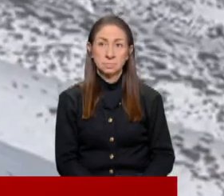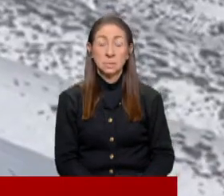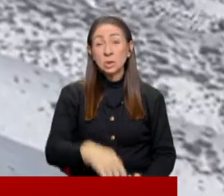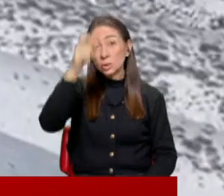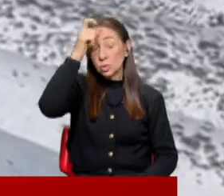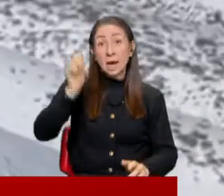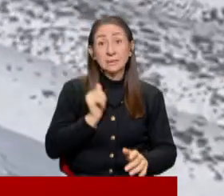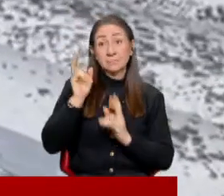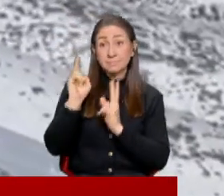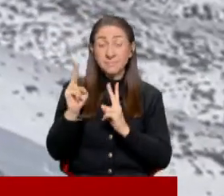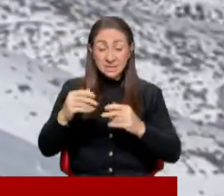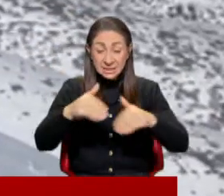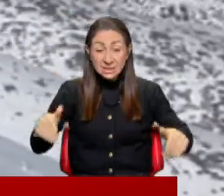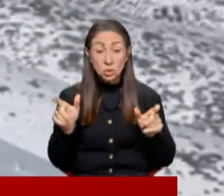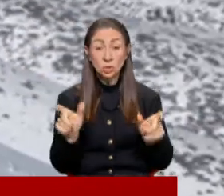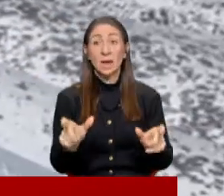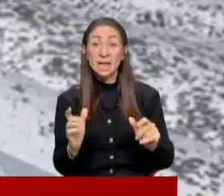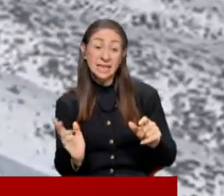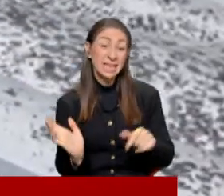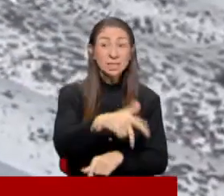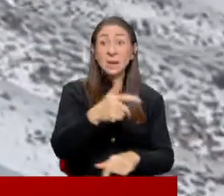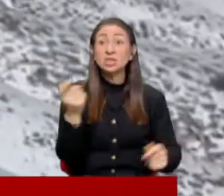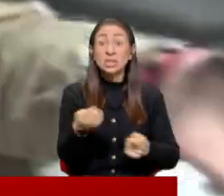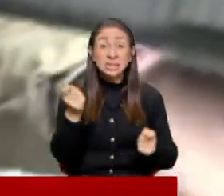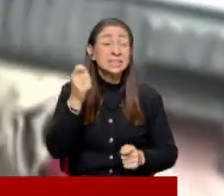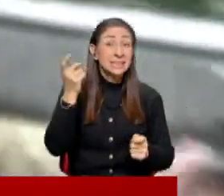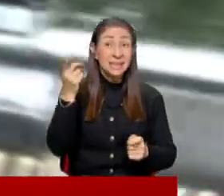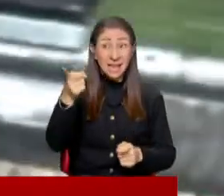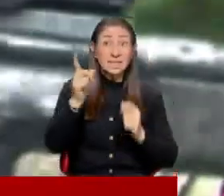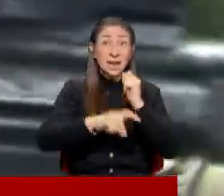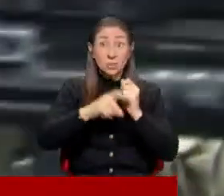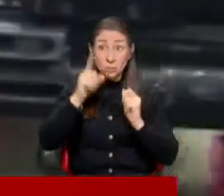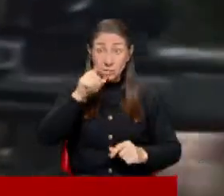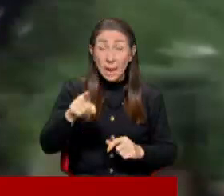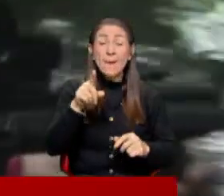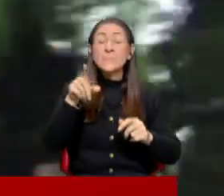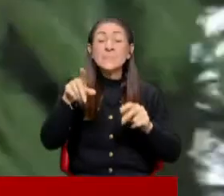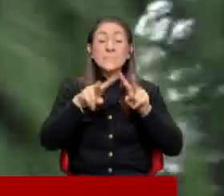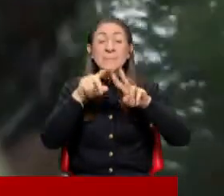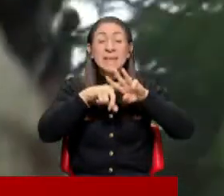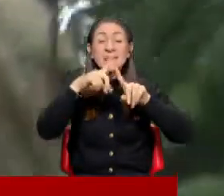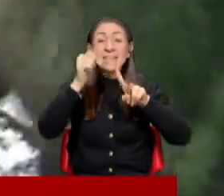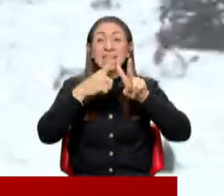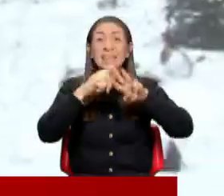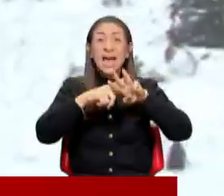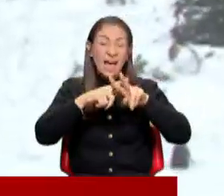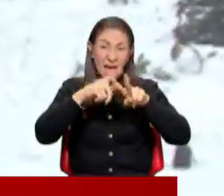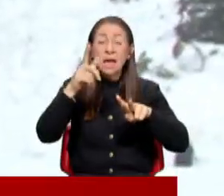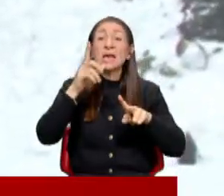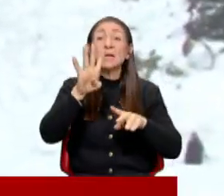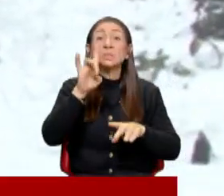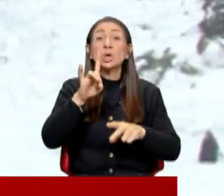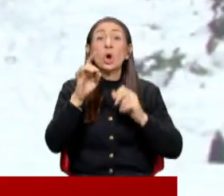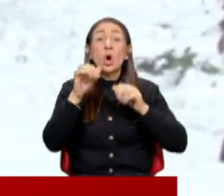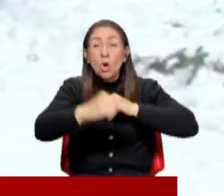Türk Silahlı Kuvvetleri'nin sınır güvenliğini aşmaya çalışan Hakurk'taki saldırının ardından Metin'deki 41. Komando Tugay